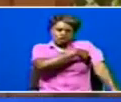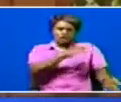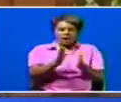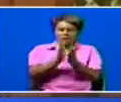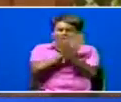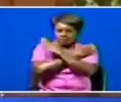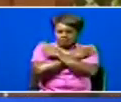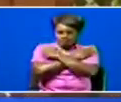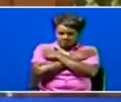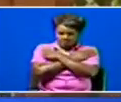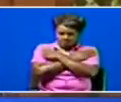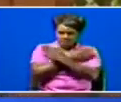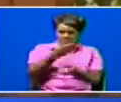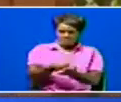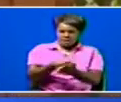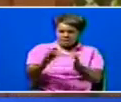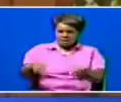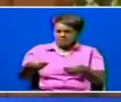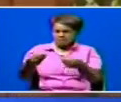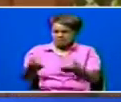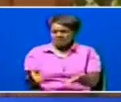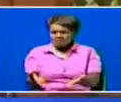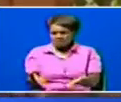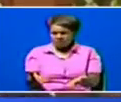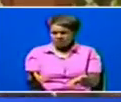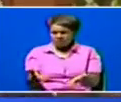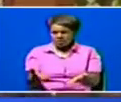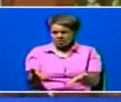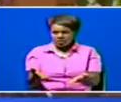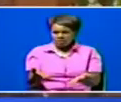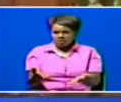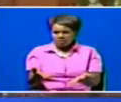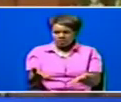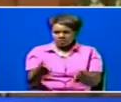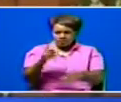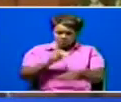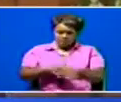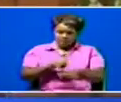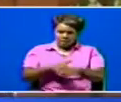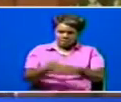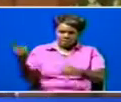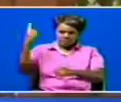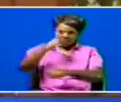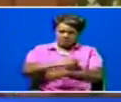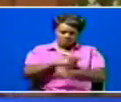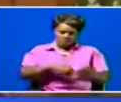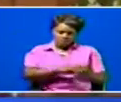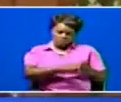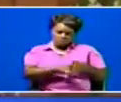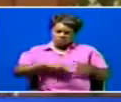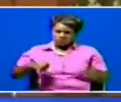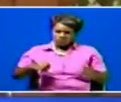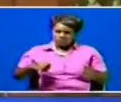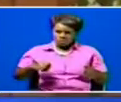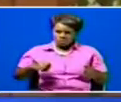colleagues, they took this money and the chief bought his car, and on the particular day he removed the